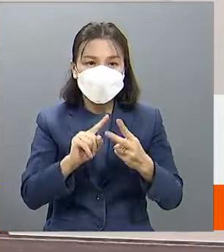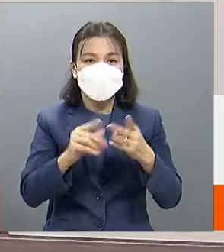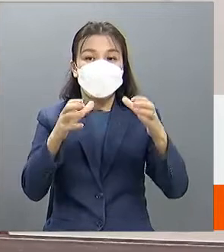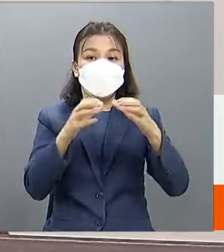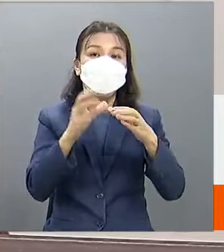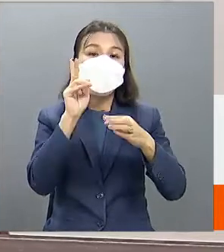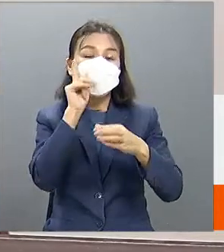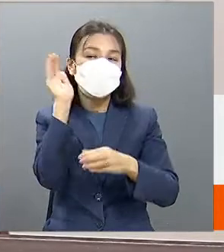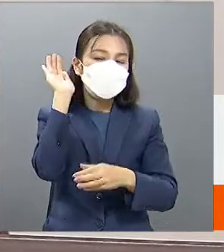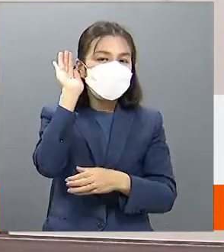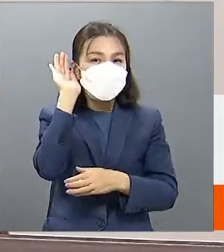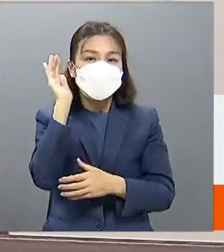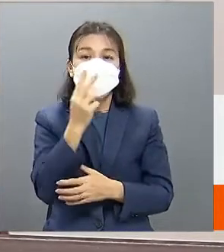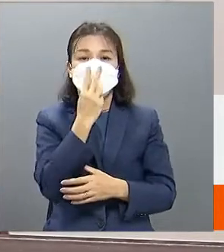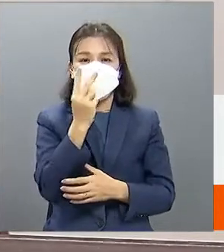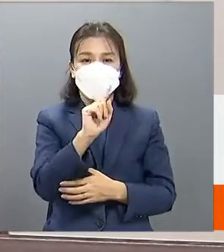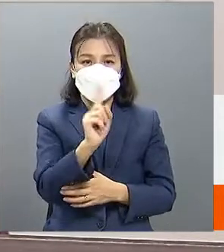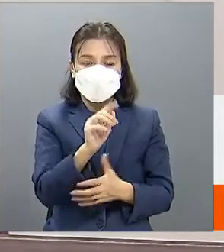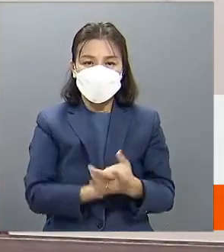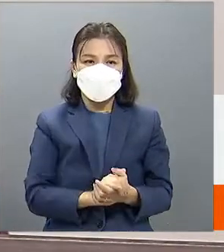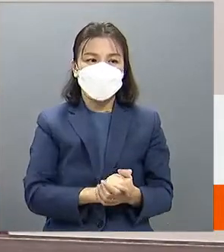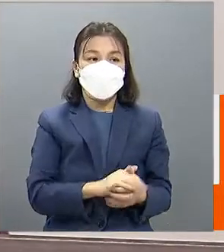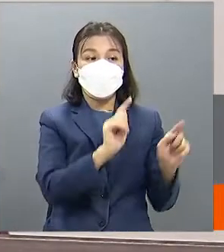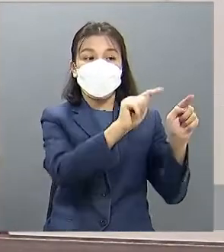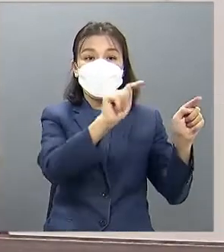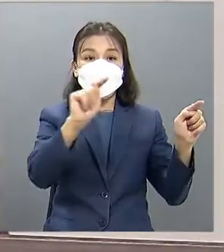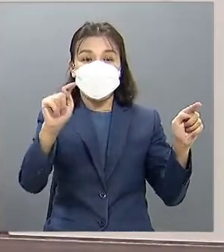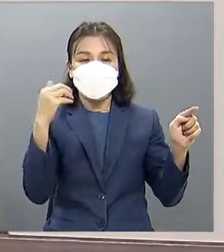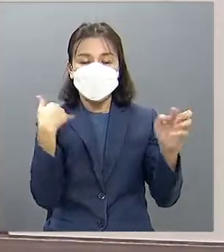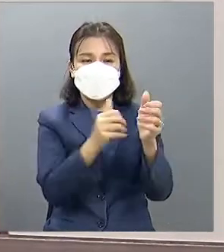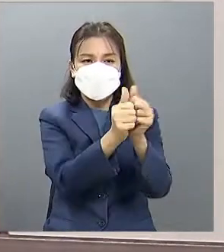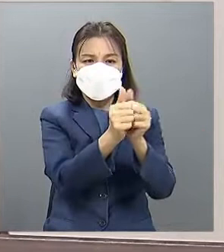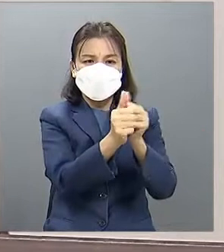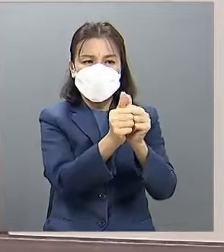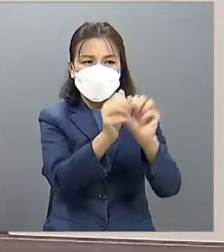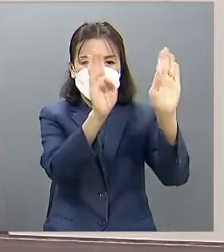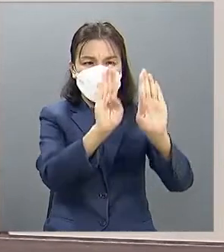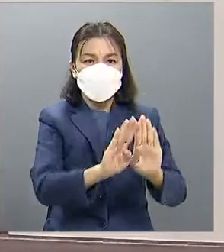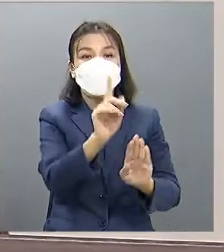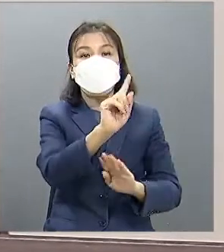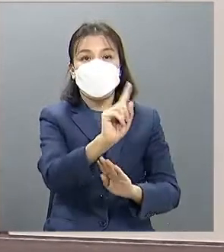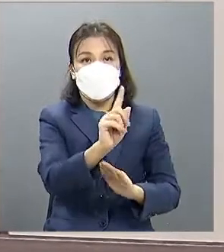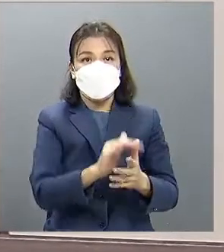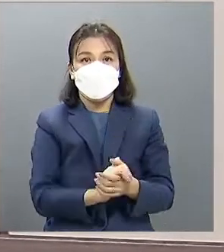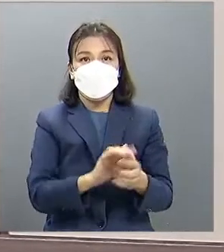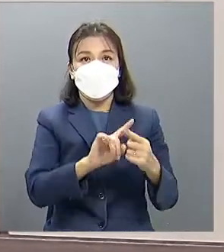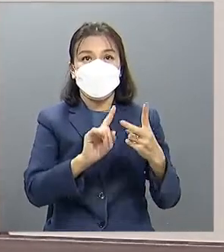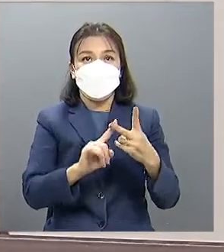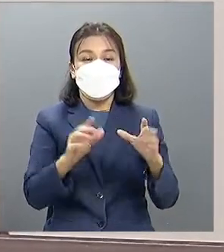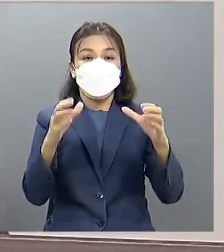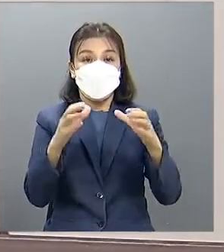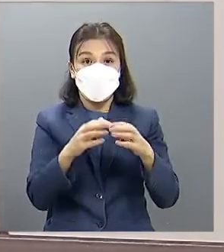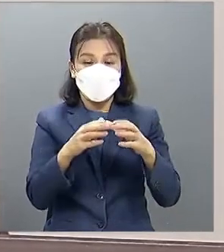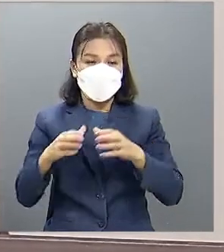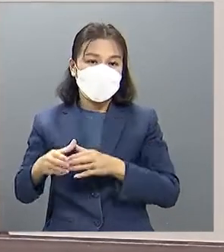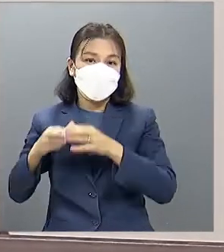ะดูว่าในแต่ละพื้นที่มีการแข่งขันแนวโน้มอย่างไรแล้วก็จะมีชุดเคลื่อนที่เร็วที่เป็นเจ้าที่ตำร